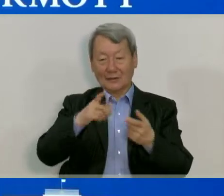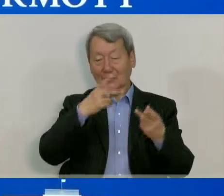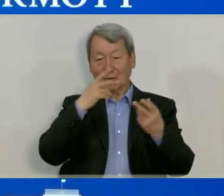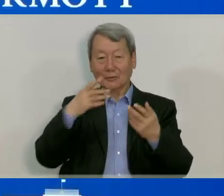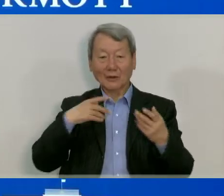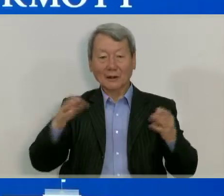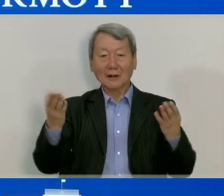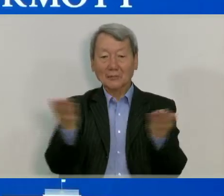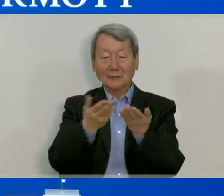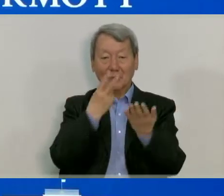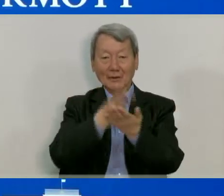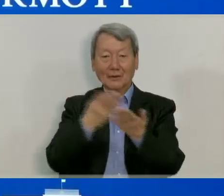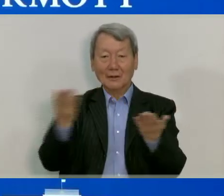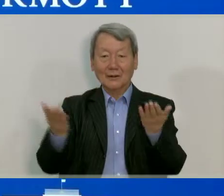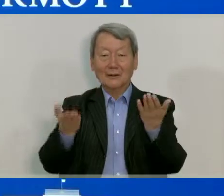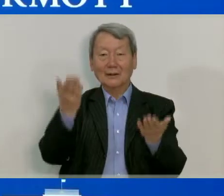атат.